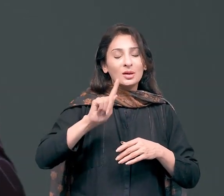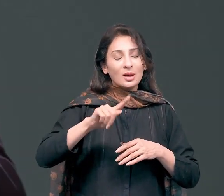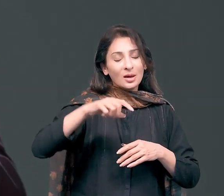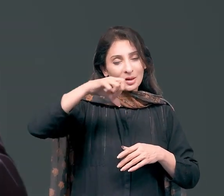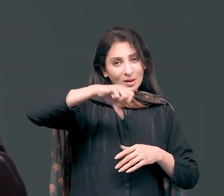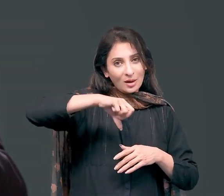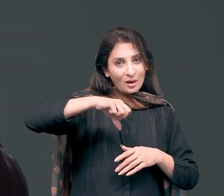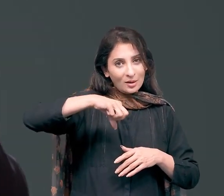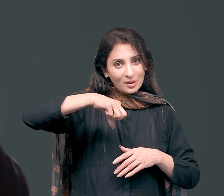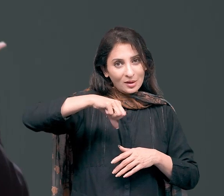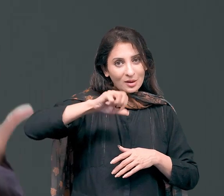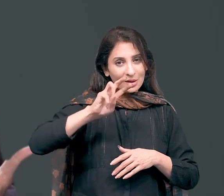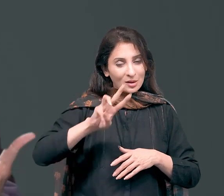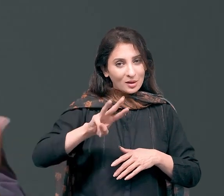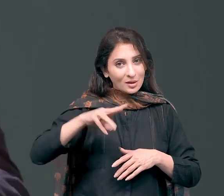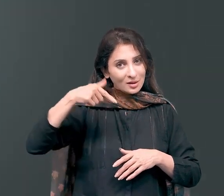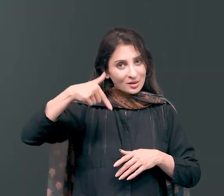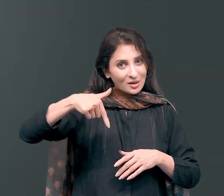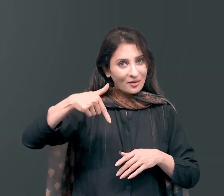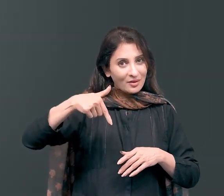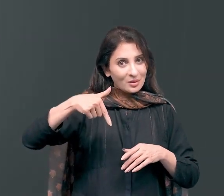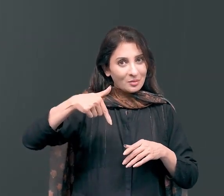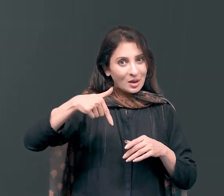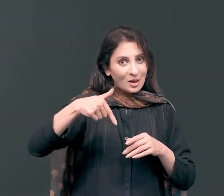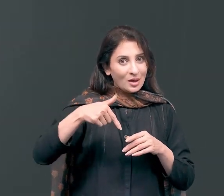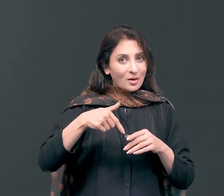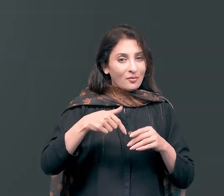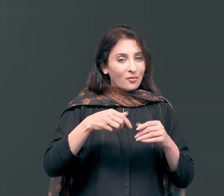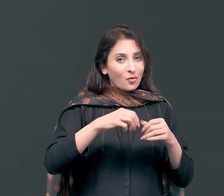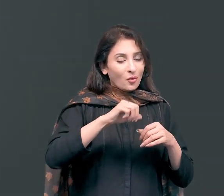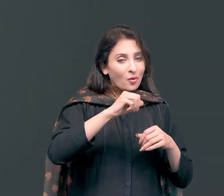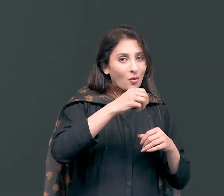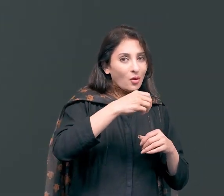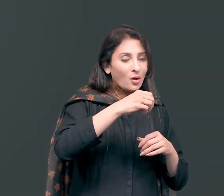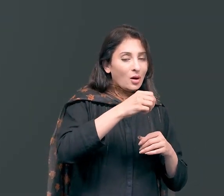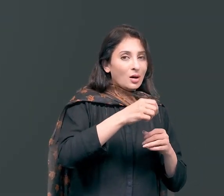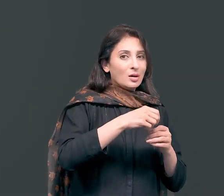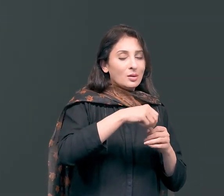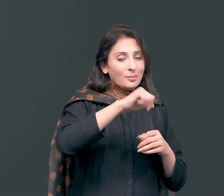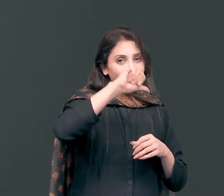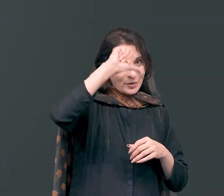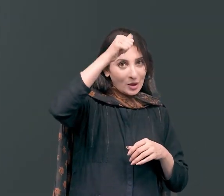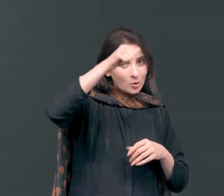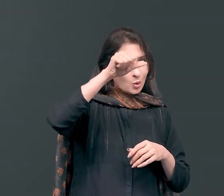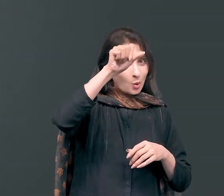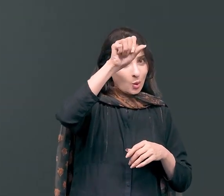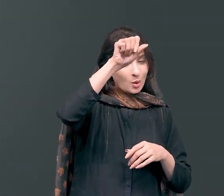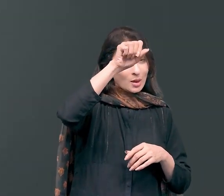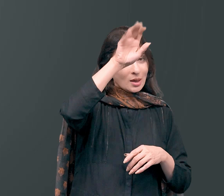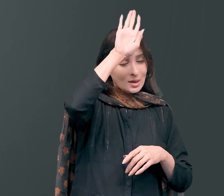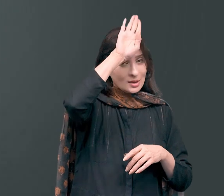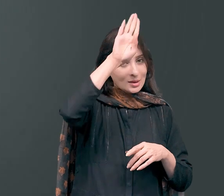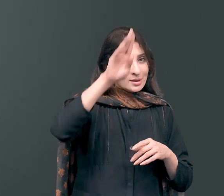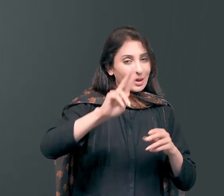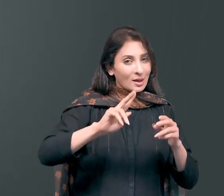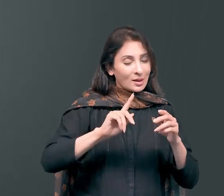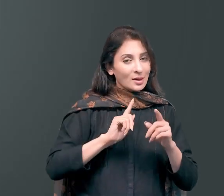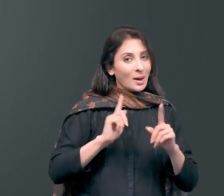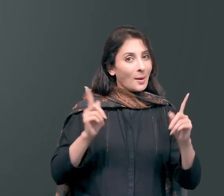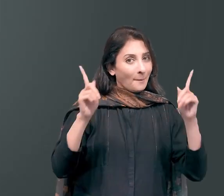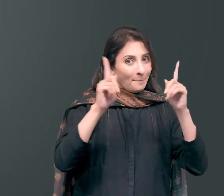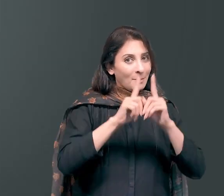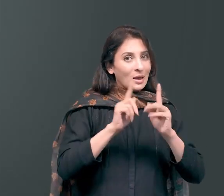1937 میں جواہر لال نہرو ملے تھے۔ لارڈ ماؤنٹ بیٹن کو جو ہندوستان بھیجا گیا واضح احکامات دے